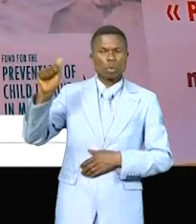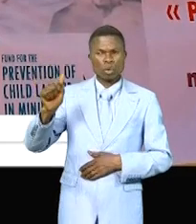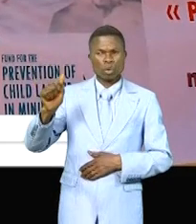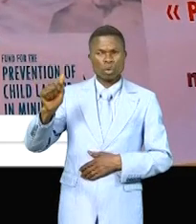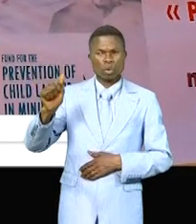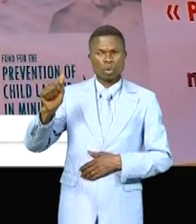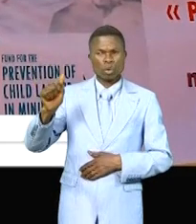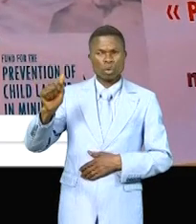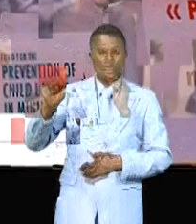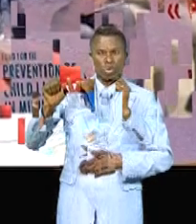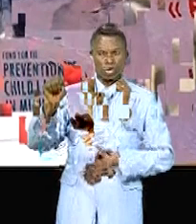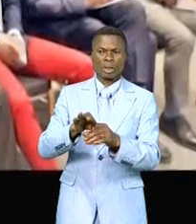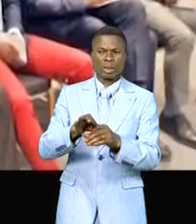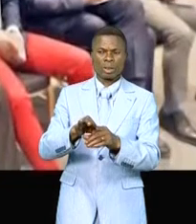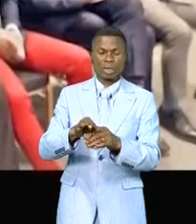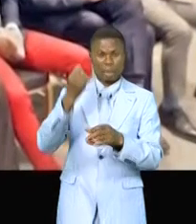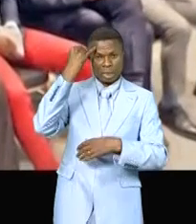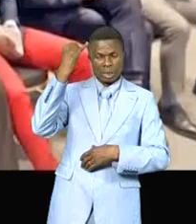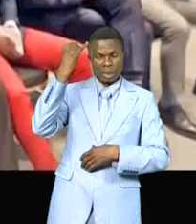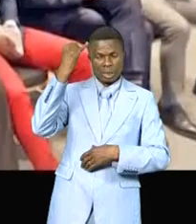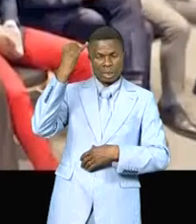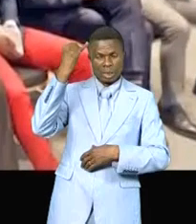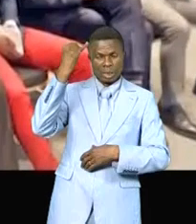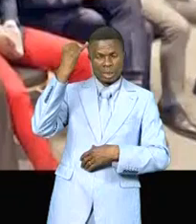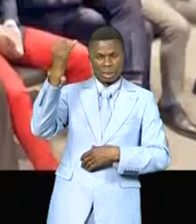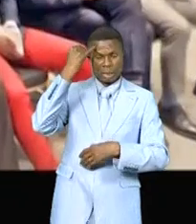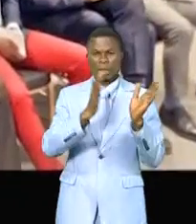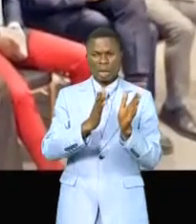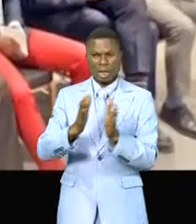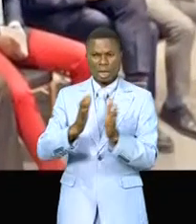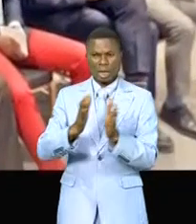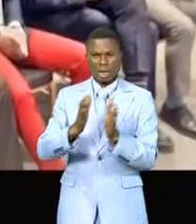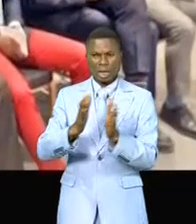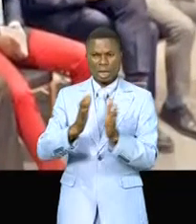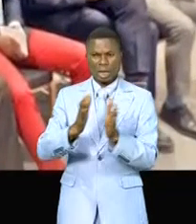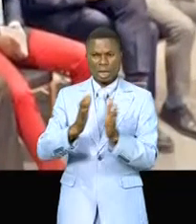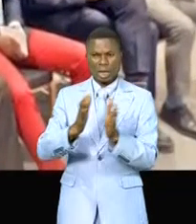réponds. Ceci sur base des précisions de l'article.